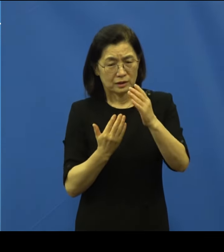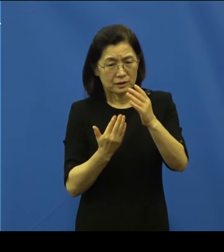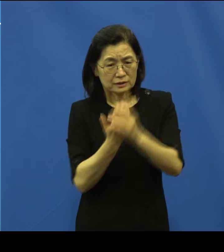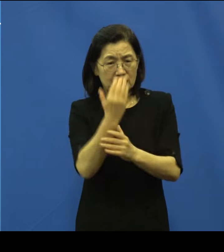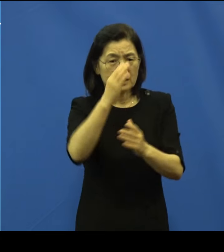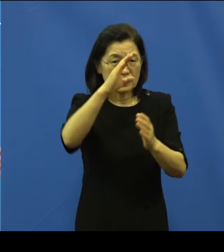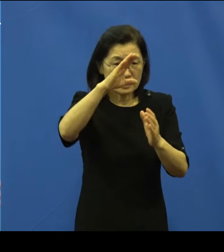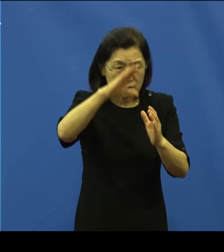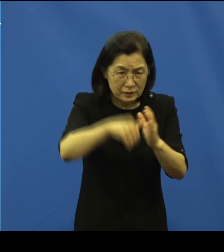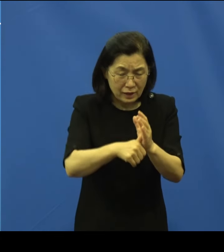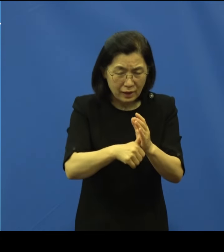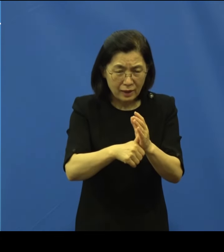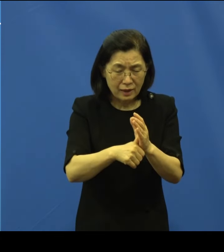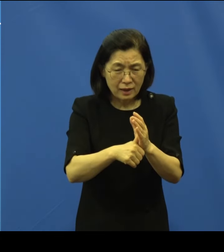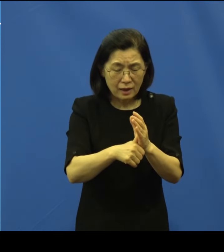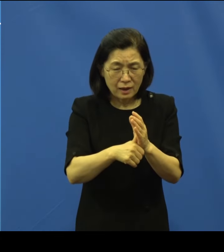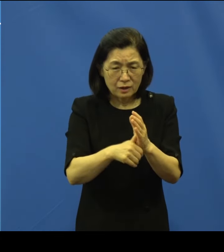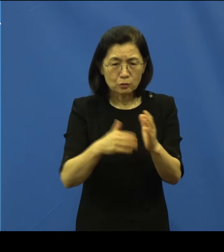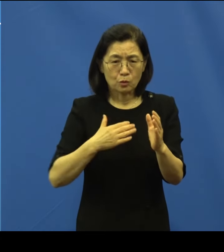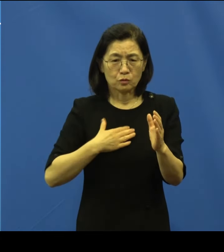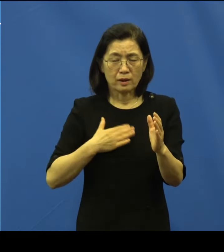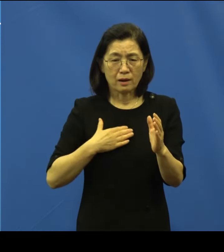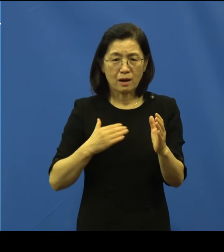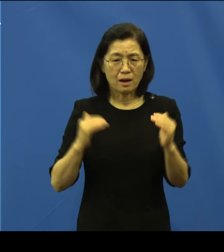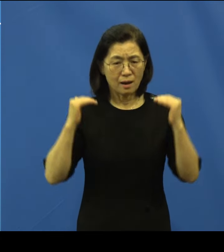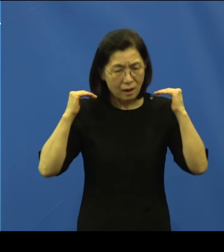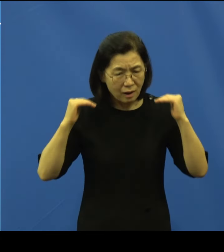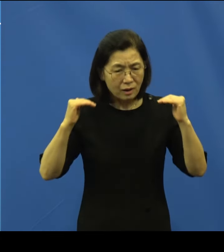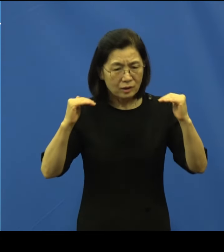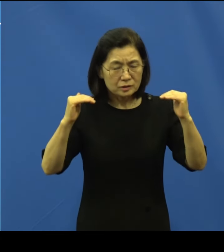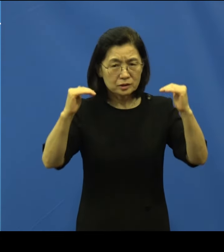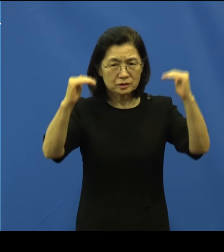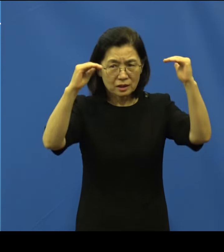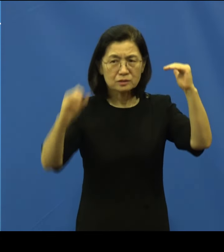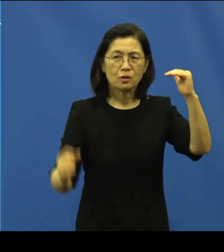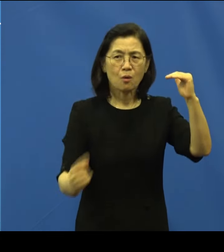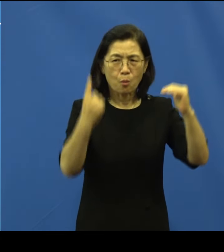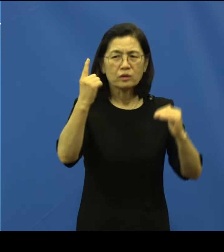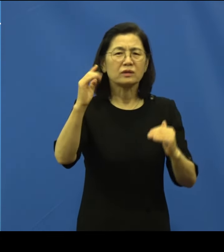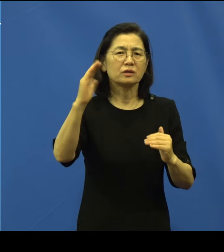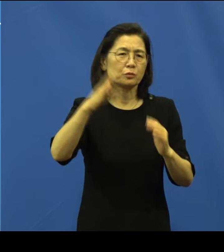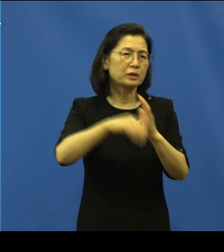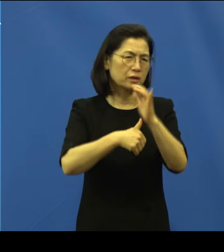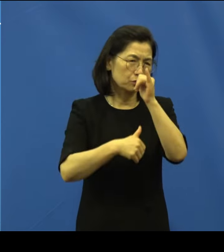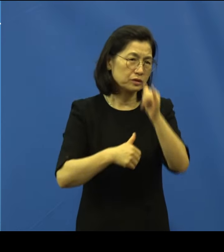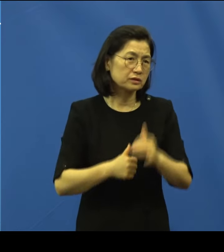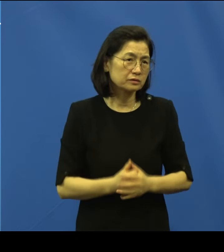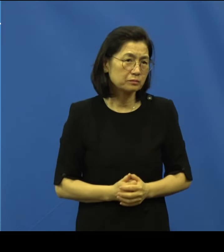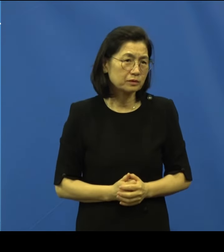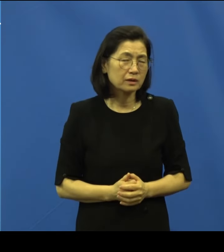해요. 두려움의 긍정적인 요소도 굉장히 많아요. 근데 문제는